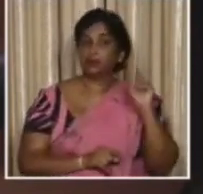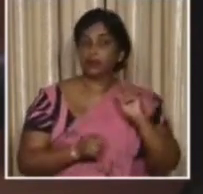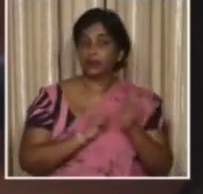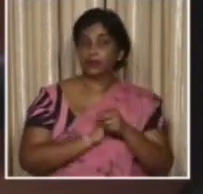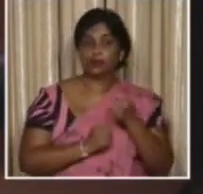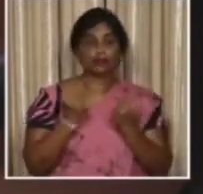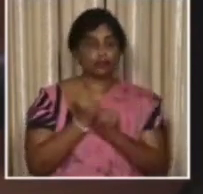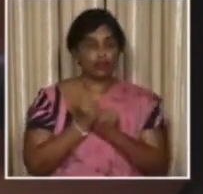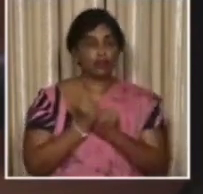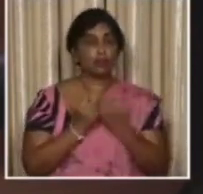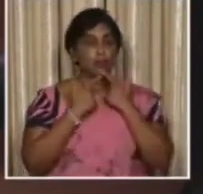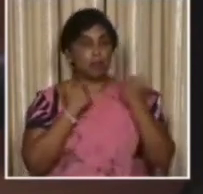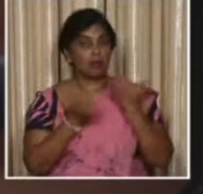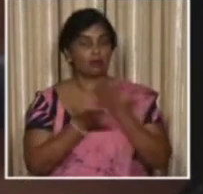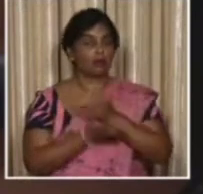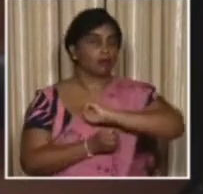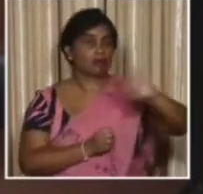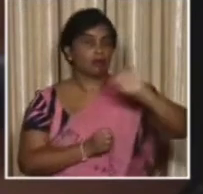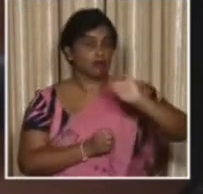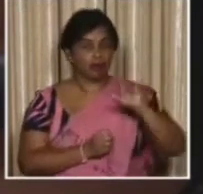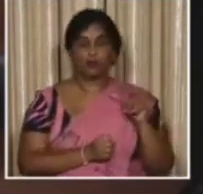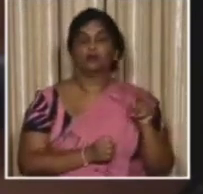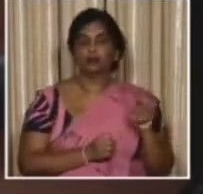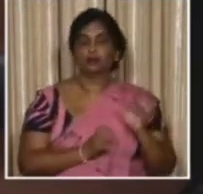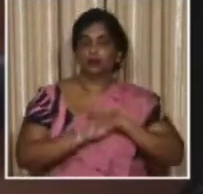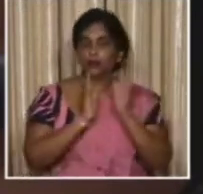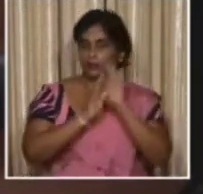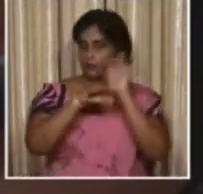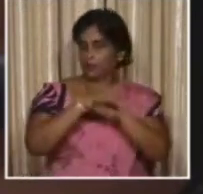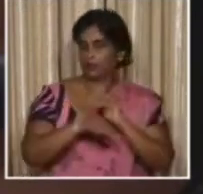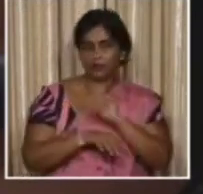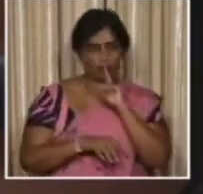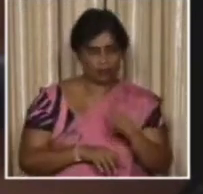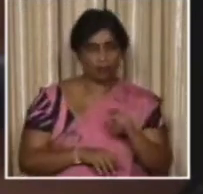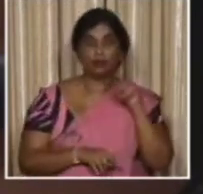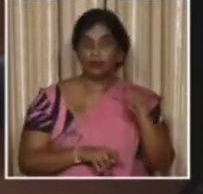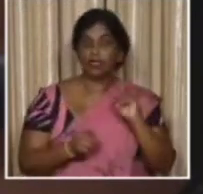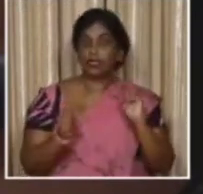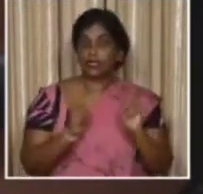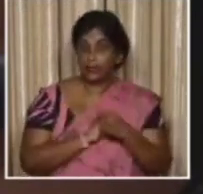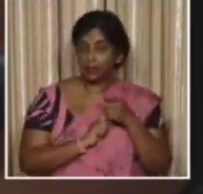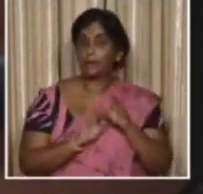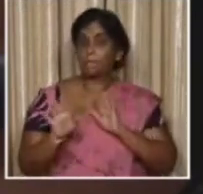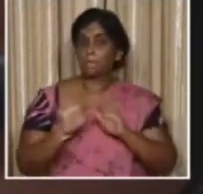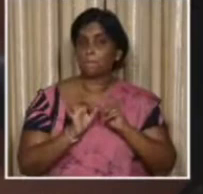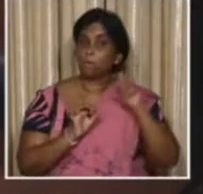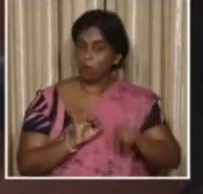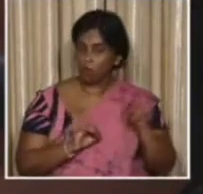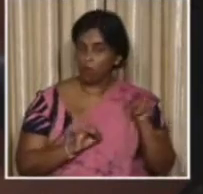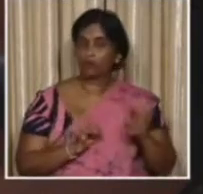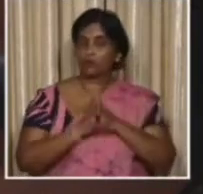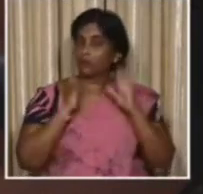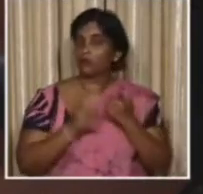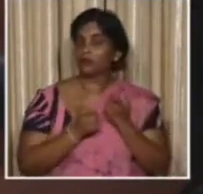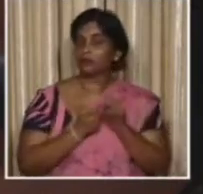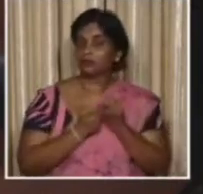ක්‍රිකට් ආධාර සඳහා පාටිය ඇතුළේ ඒ සල්ලි එකට බැර කරන්න උත්සාහ කර බවත් මේ සියල්ල එල්දරව් කර තිබෙනවා එද මේ ක්‍රිකට් සභාව ක්‍රිකට් පාලක මණ්ඩලයේ විශාල